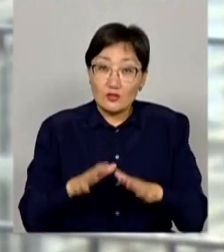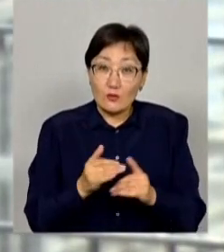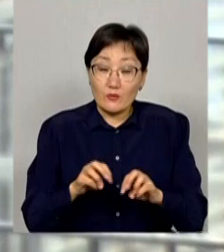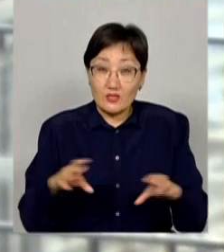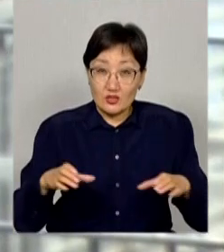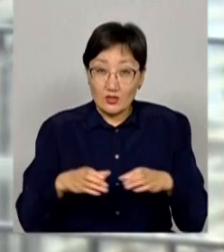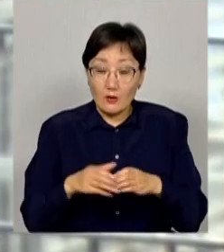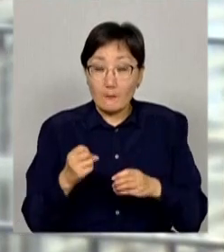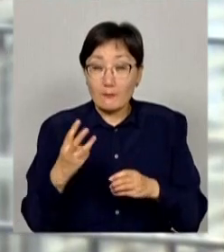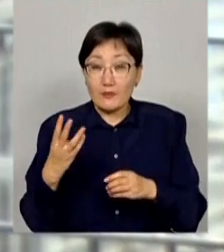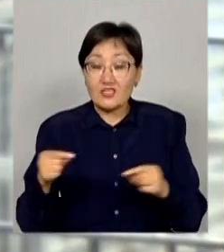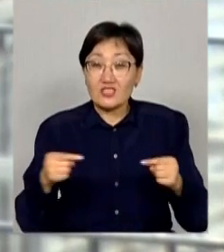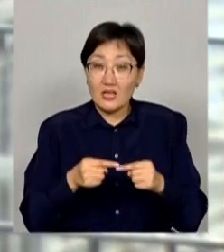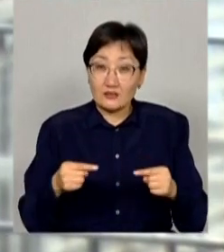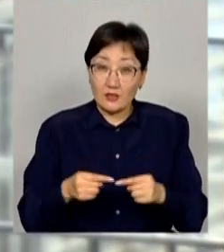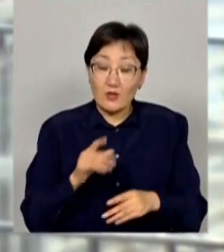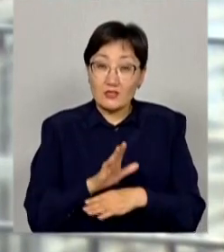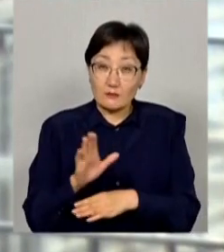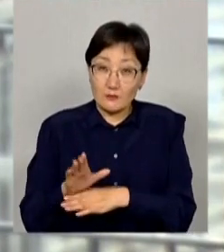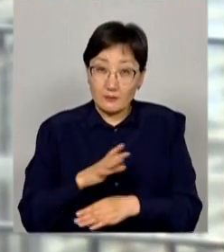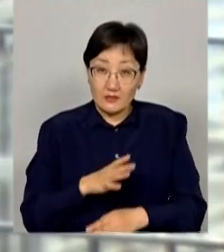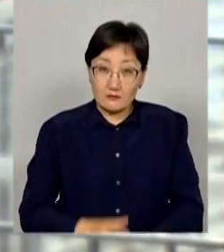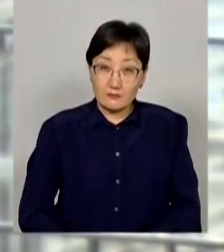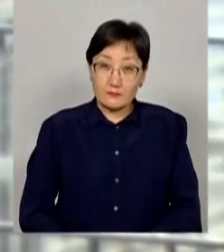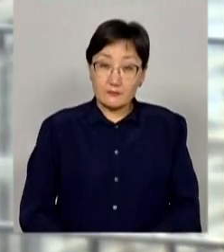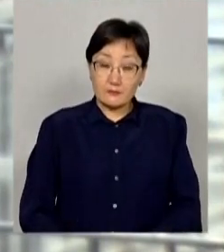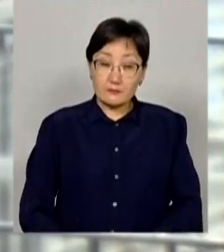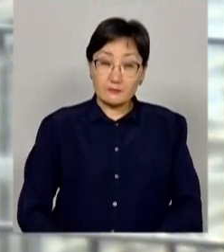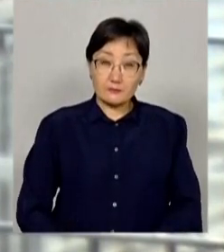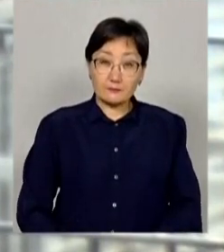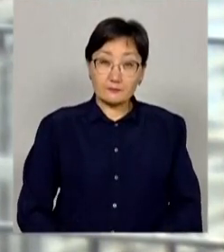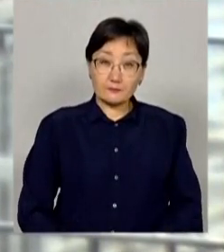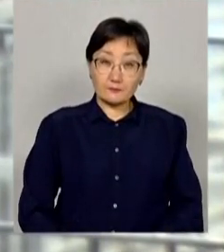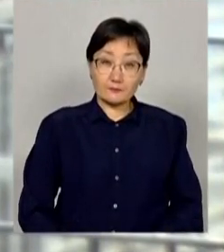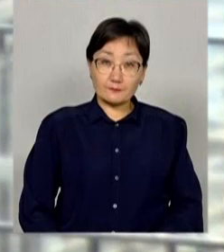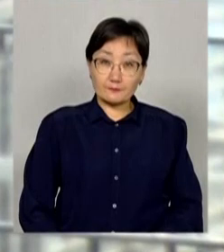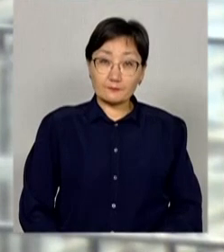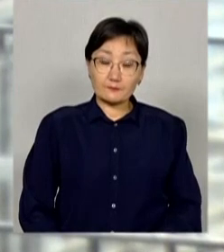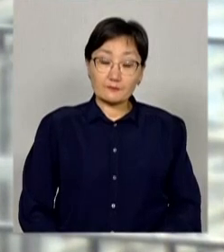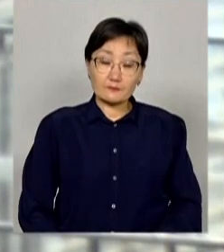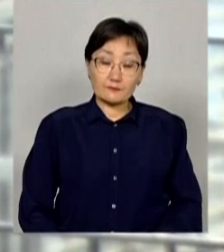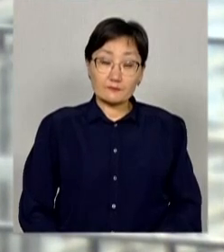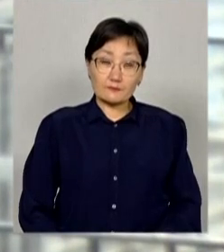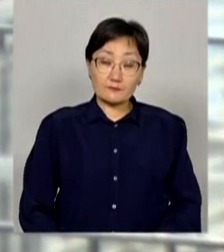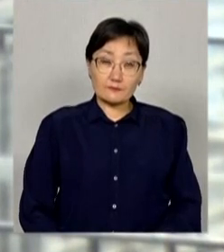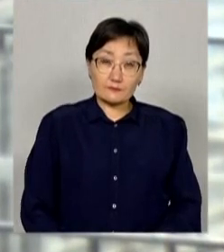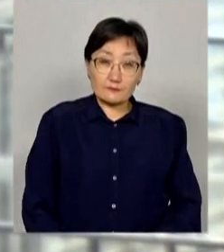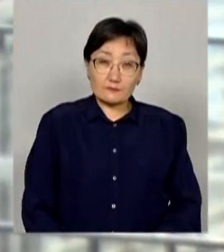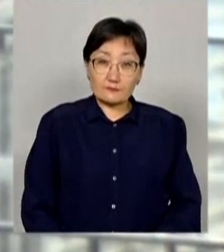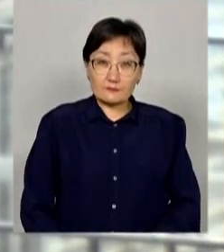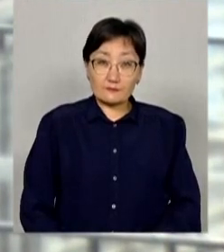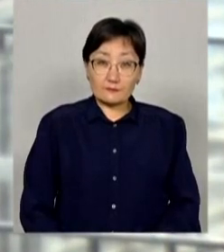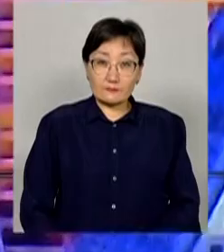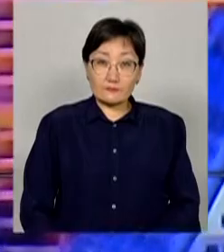үкіметке бірқатар нақты тапсырмалар берді. Кабжат Мұхамеджан, Данияр Омар, Ринат Өтеев, Алматы телеарнасы,